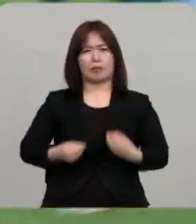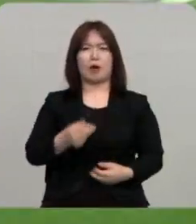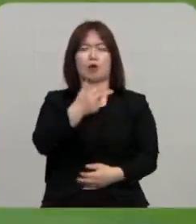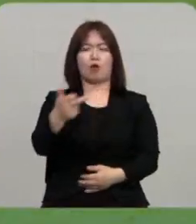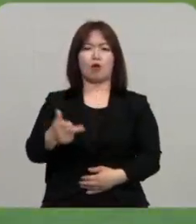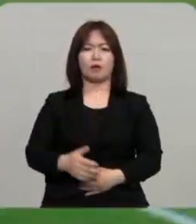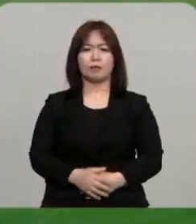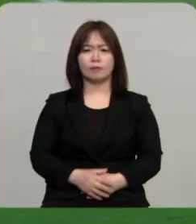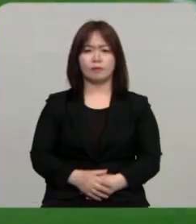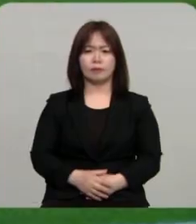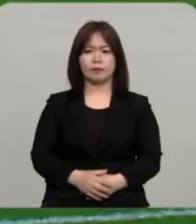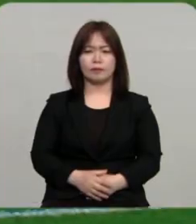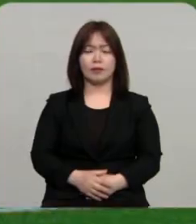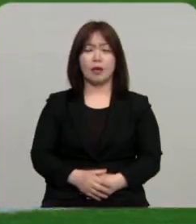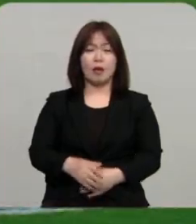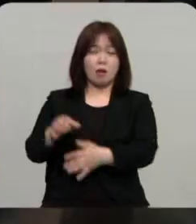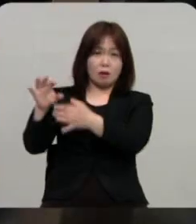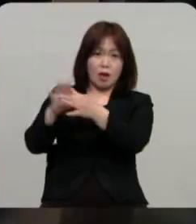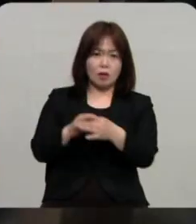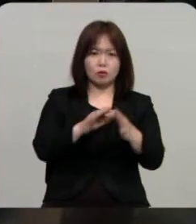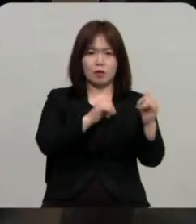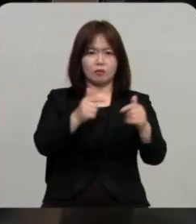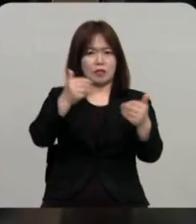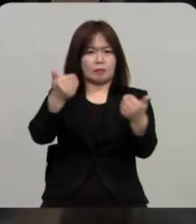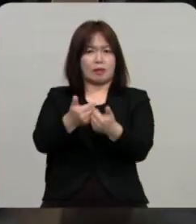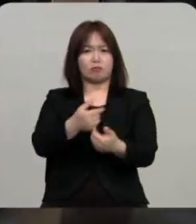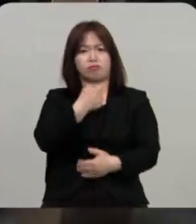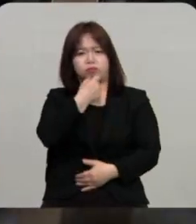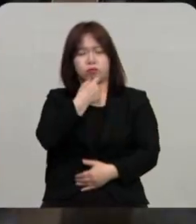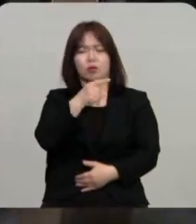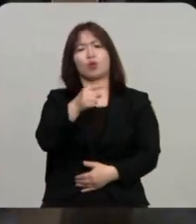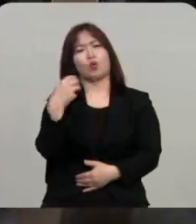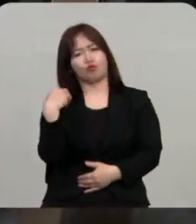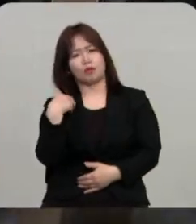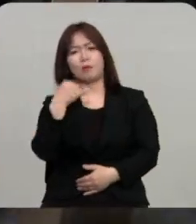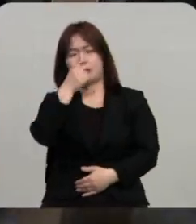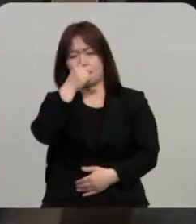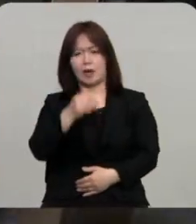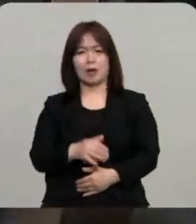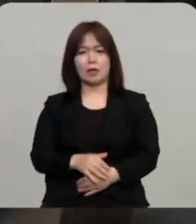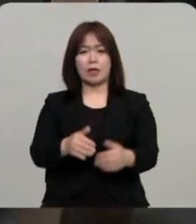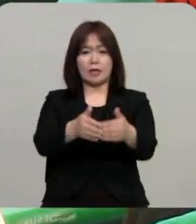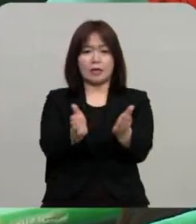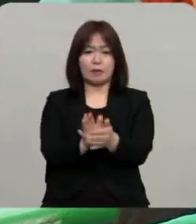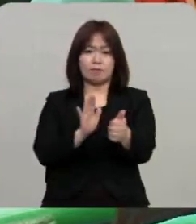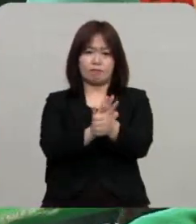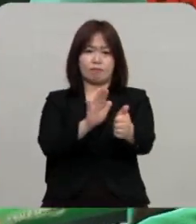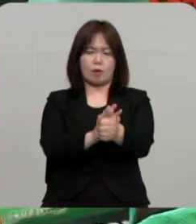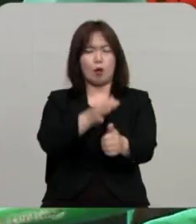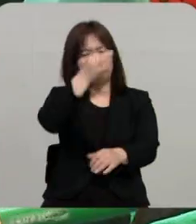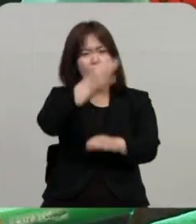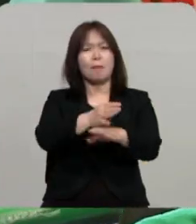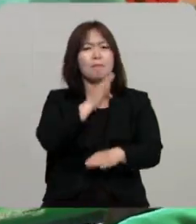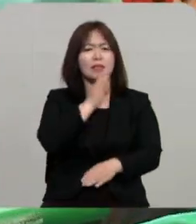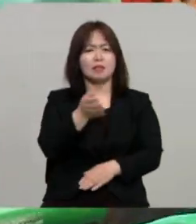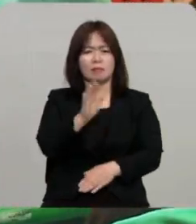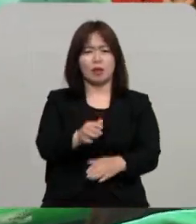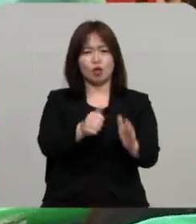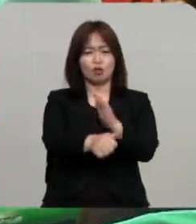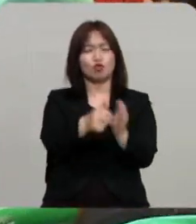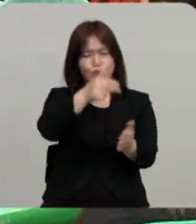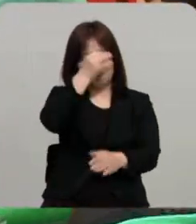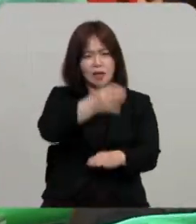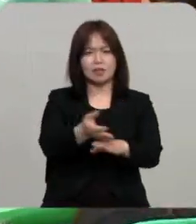안겼습니다. 계속되는 팬들의 응원 거부도 부담입니다. 서포터즈는 선수들에게는 미안하지만 예전의